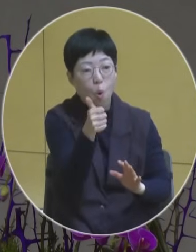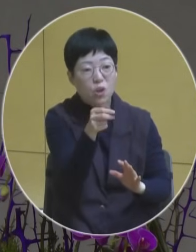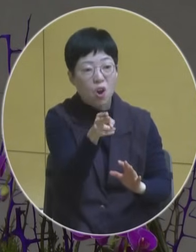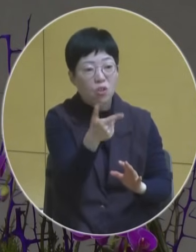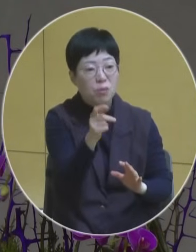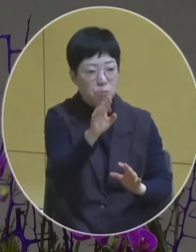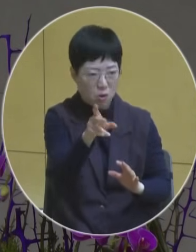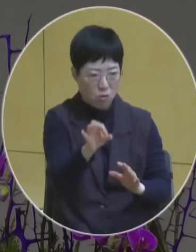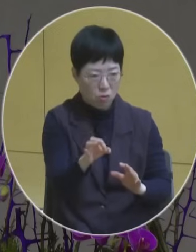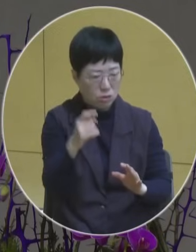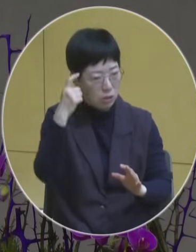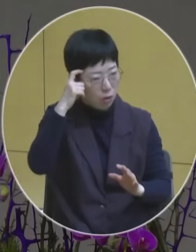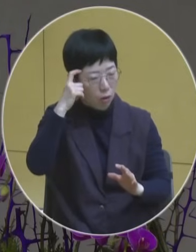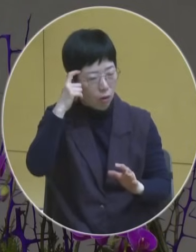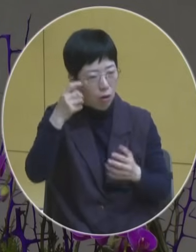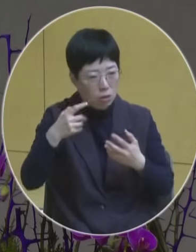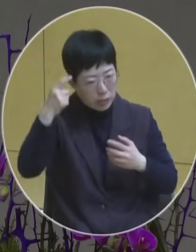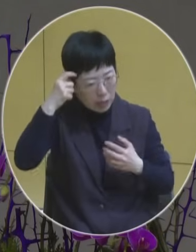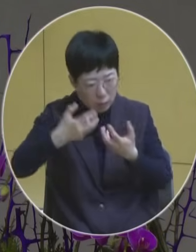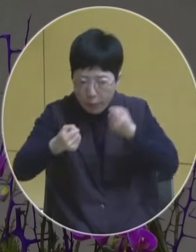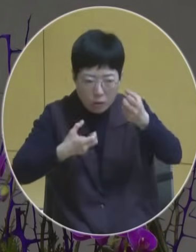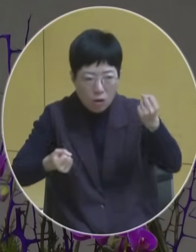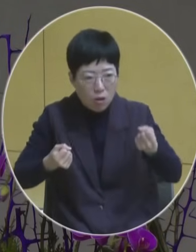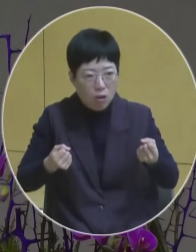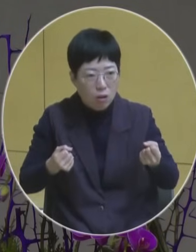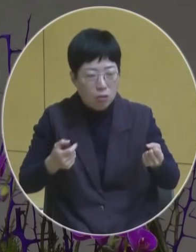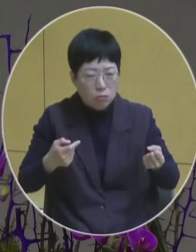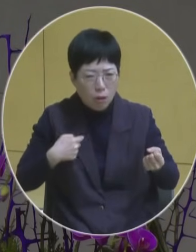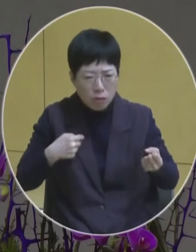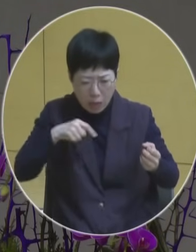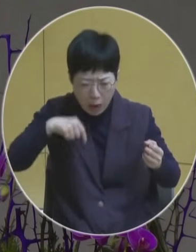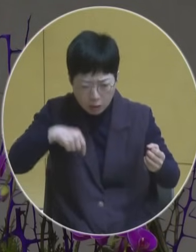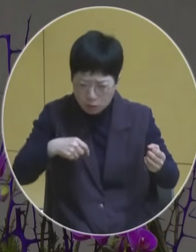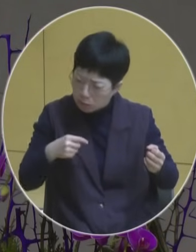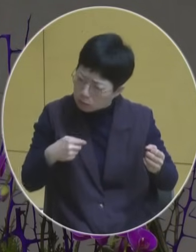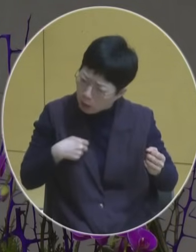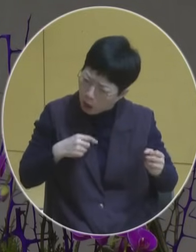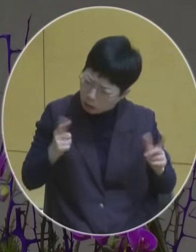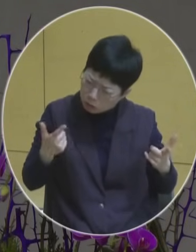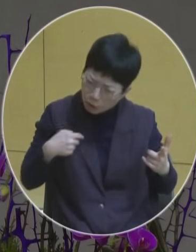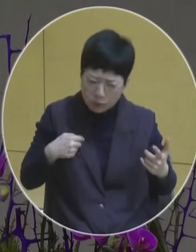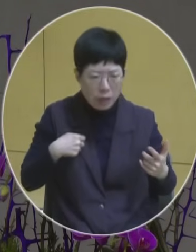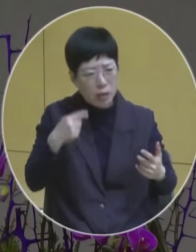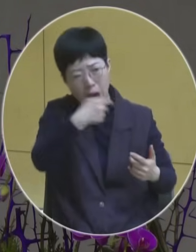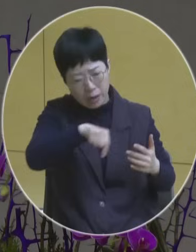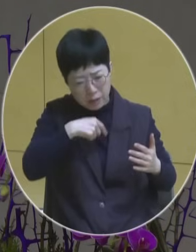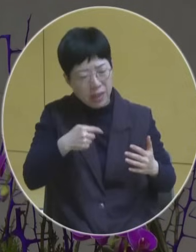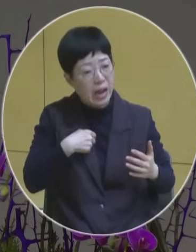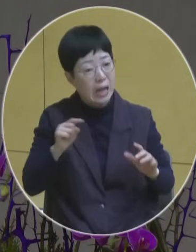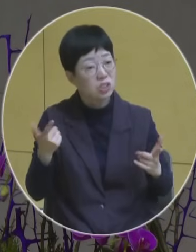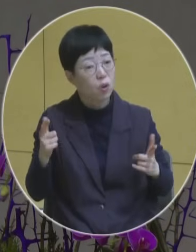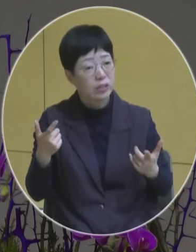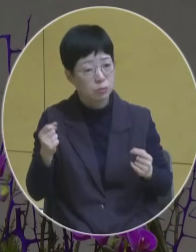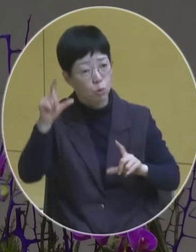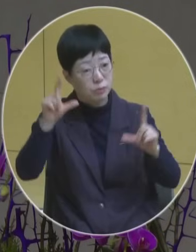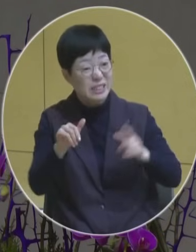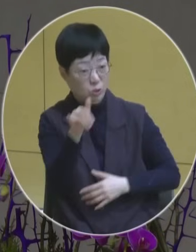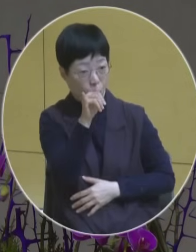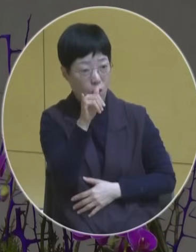그 말고도 많죠. 분명히 난데 나하고 다른 사람 같아. 내가 나 아닌 것 같아. 그런 느낌 많이 듣고 사는